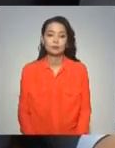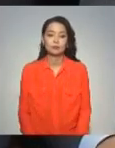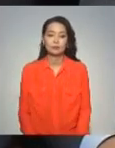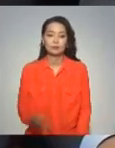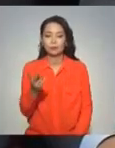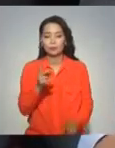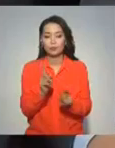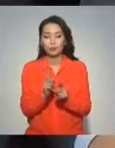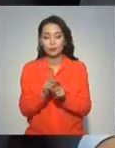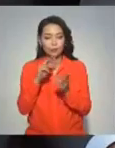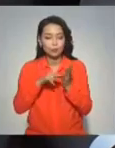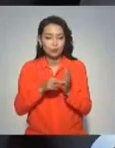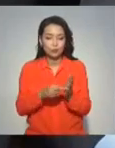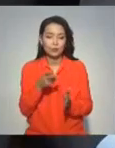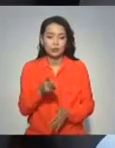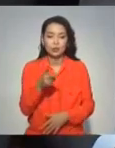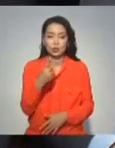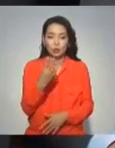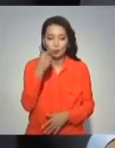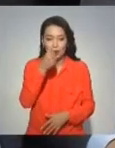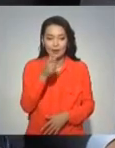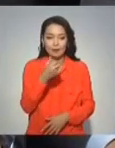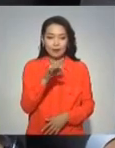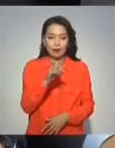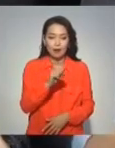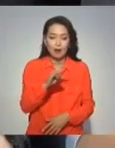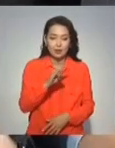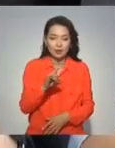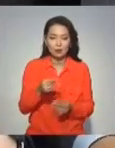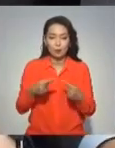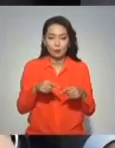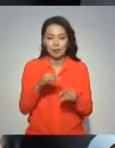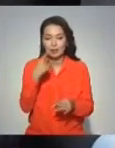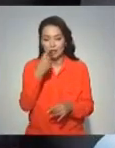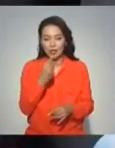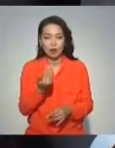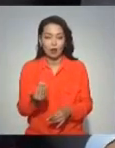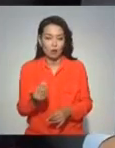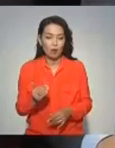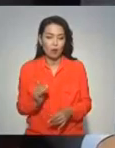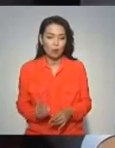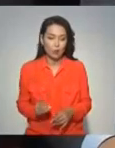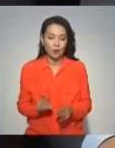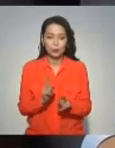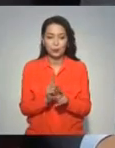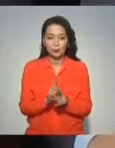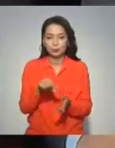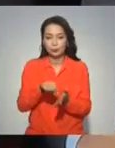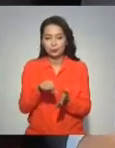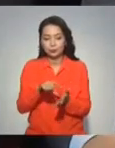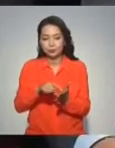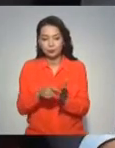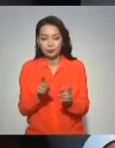Бекітілген кезеңгі жоспарға сәйкес 2024 жылы Эйр Астана акционерлік қоғамынан жеке заңды тұлға ретінде Флай Арстан құрылымдық бөлімшесінің